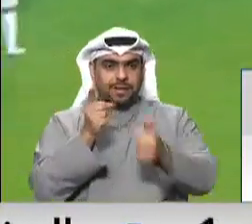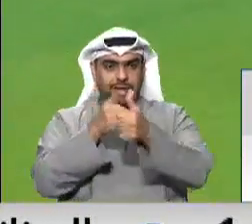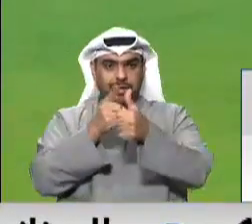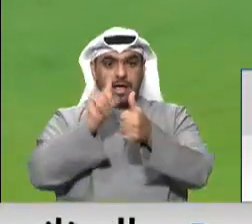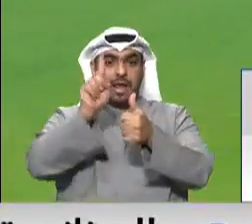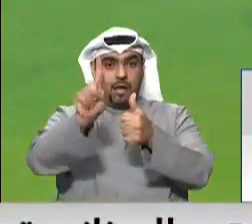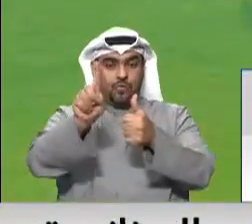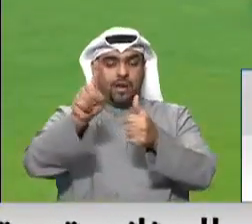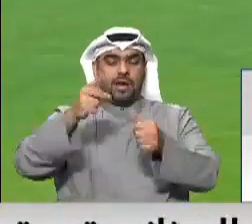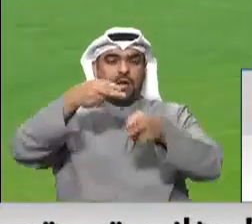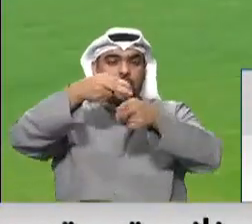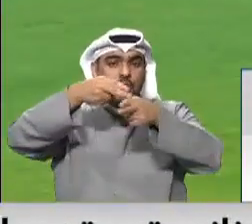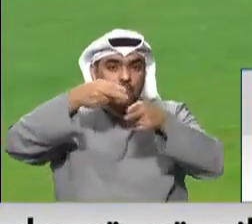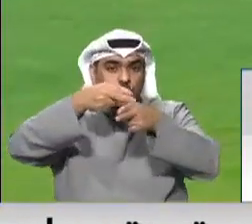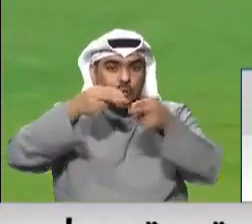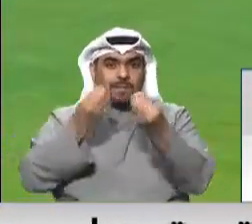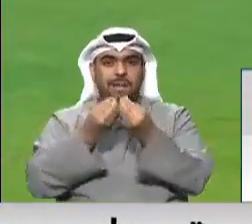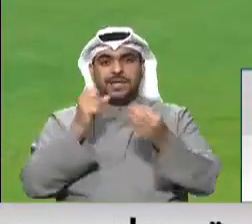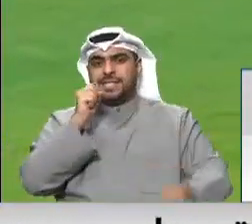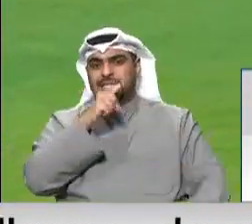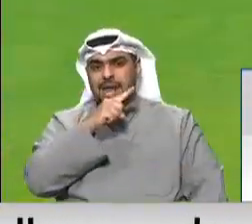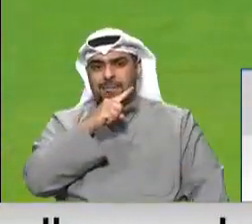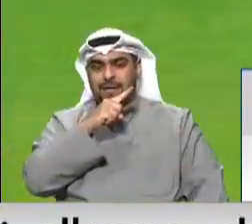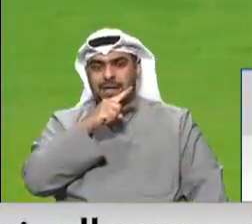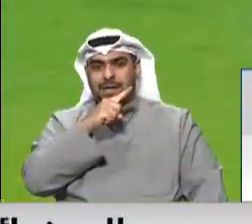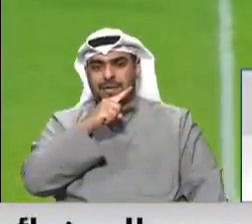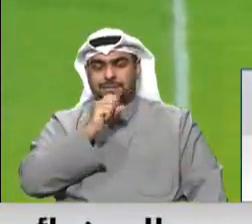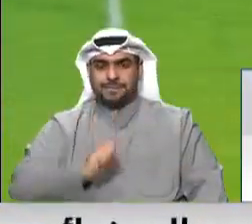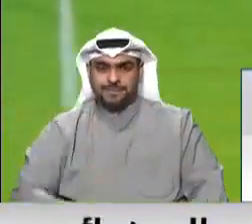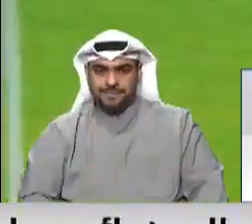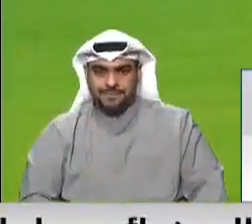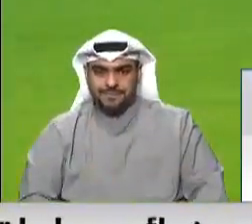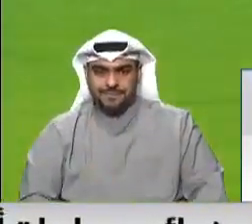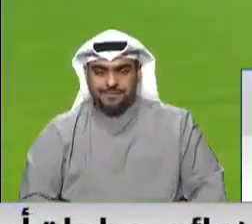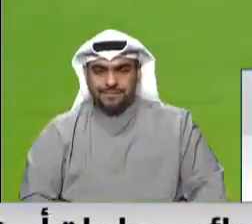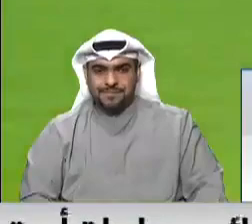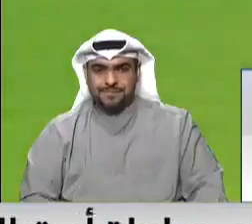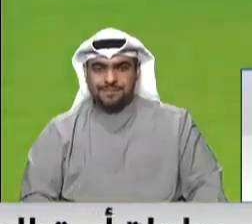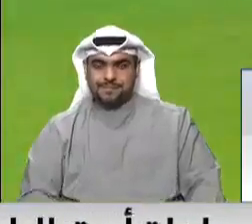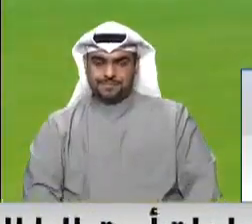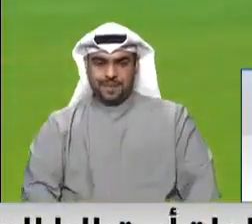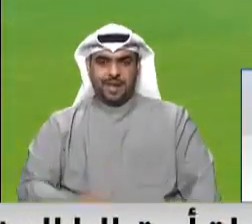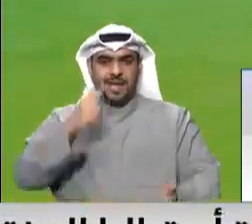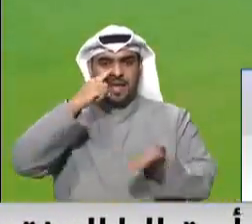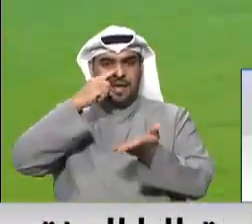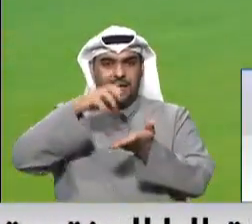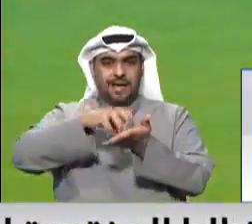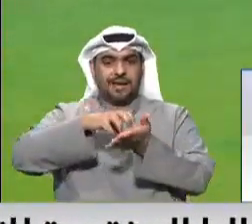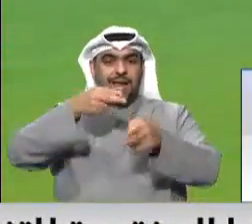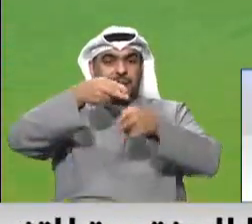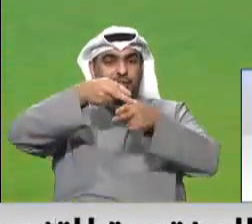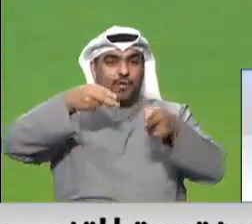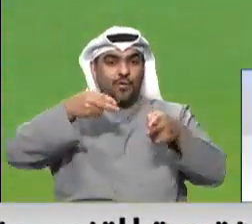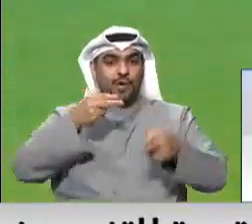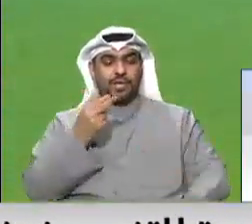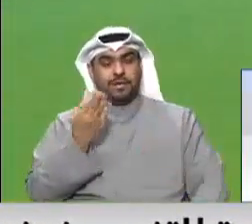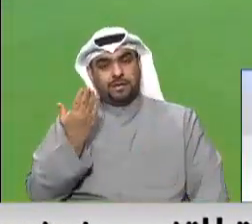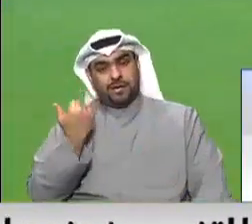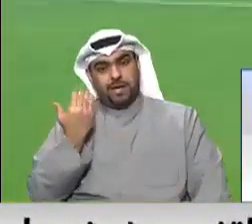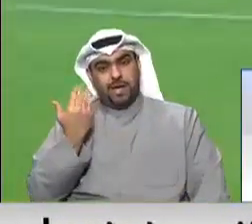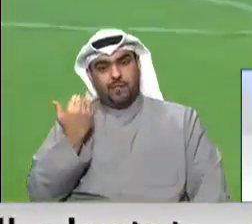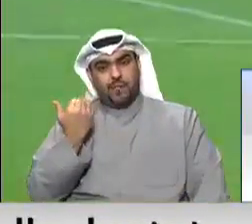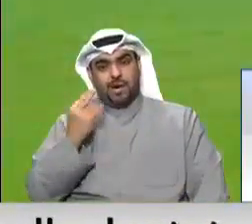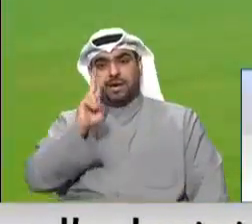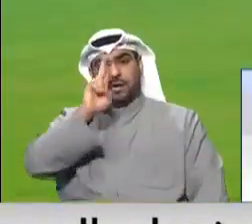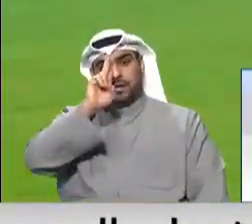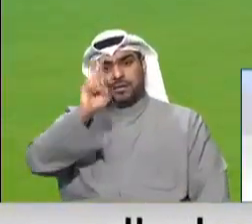نادي الكويت نظيره السالمية على استاد الصداقة والسلام. الأبيض القادم من فوز صعب بالركلات